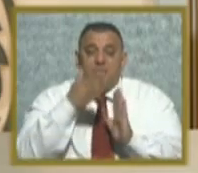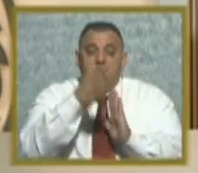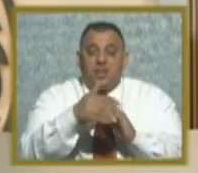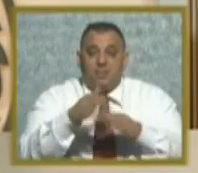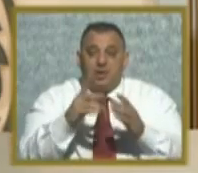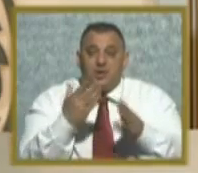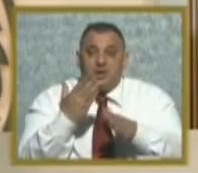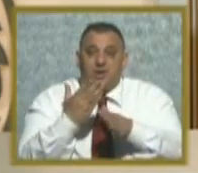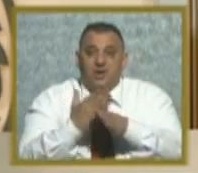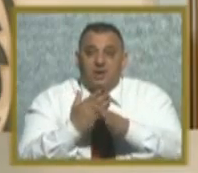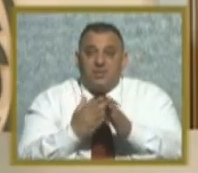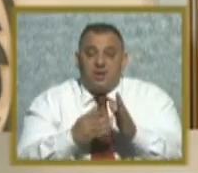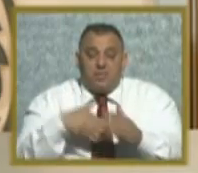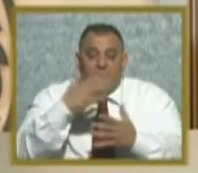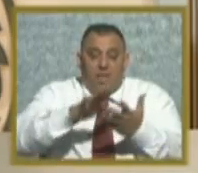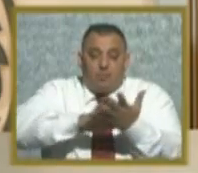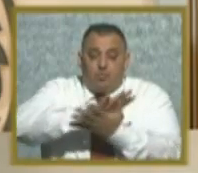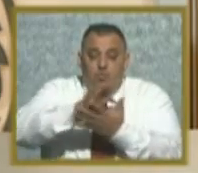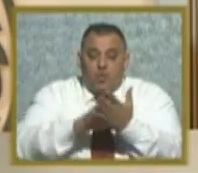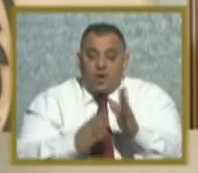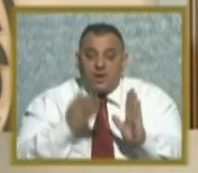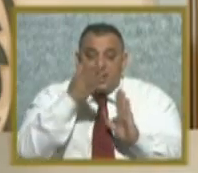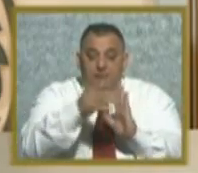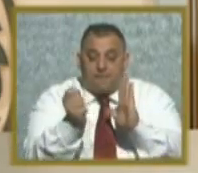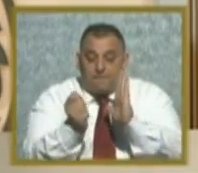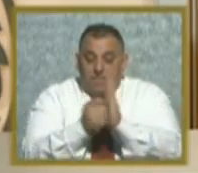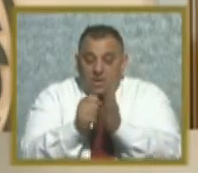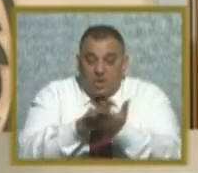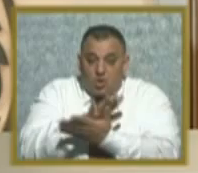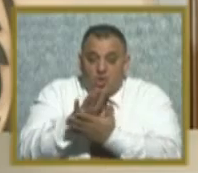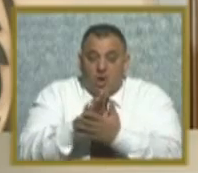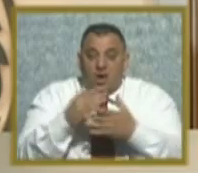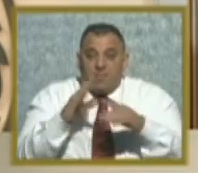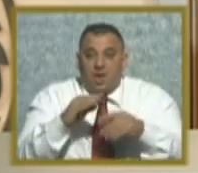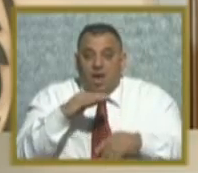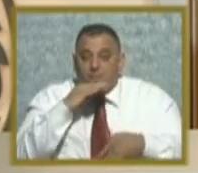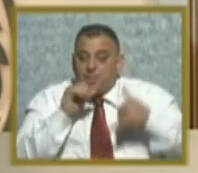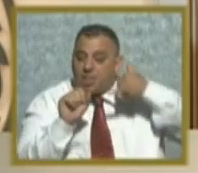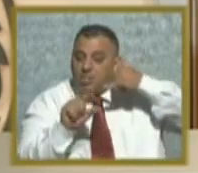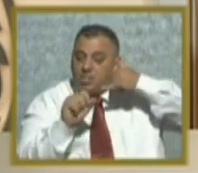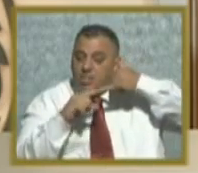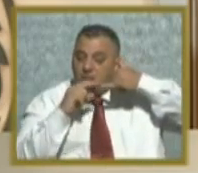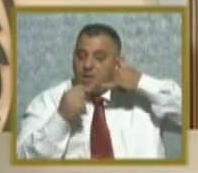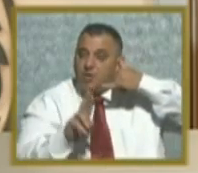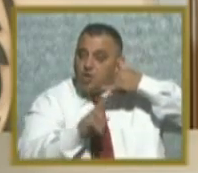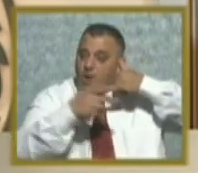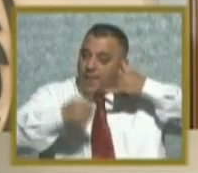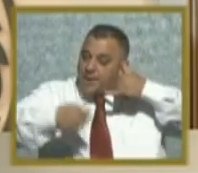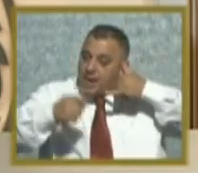هذا الزيارة تسبب مشكلة حسب ما وصفتي لي وذكرتي لي. تواصلي مع الوالد في الهاتف، سلمي عليه